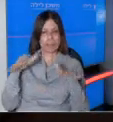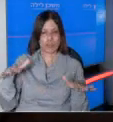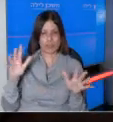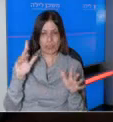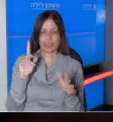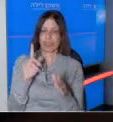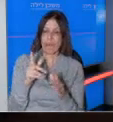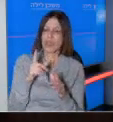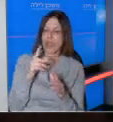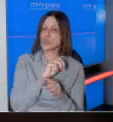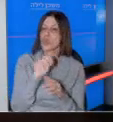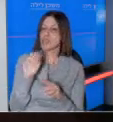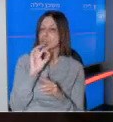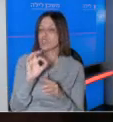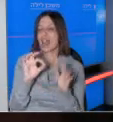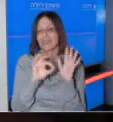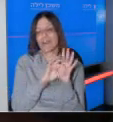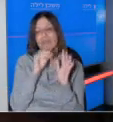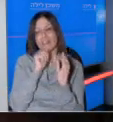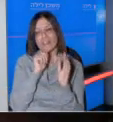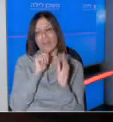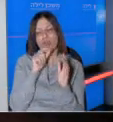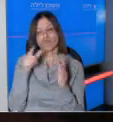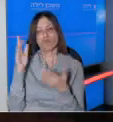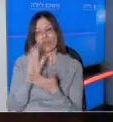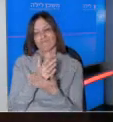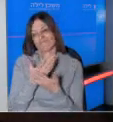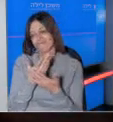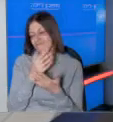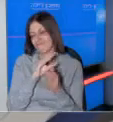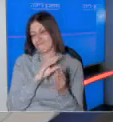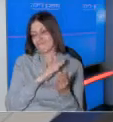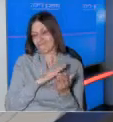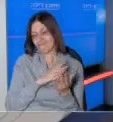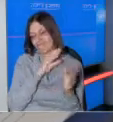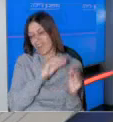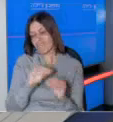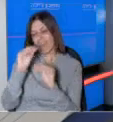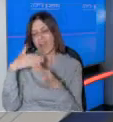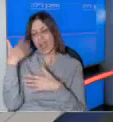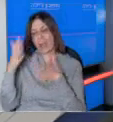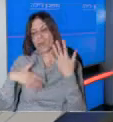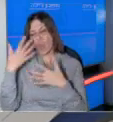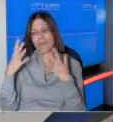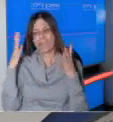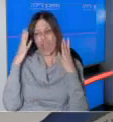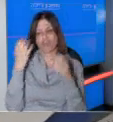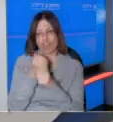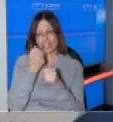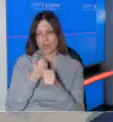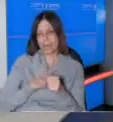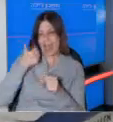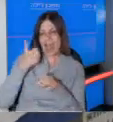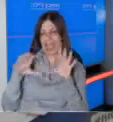אבל הנושא הזה של התו הירוק, שהוא ככה החליק בעבר אחרי מאומה ורעש שעשו כל בעלי